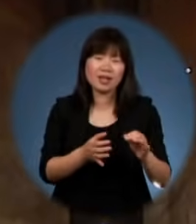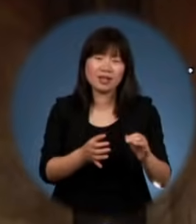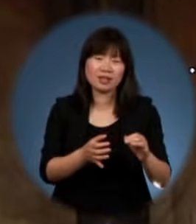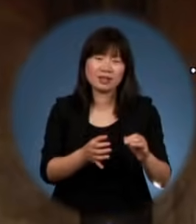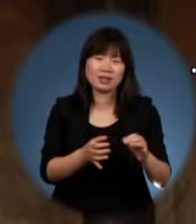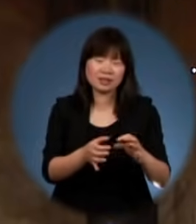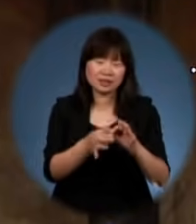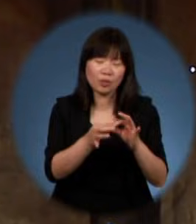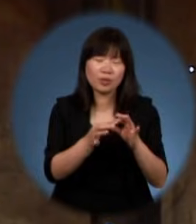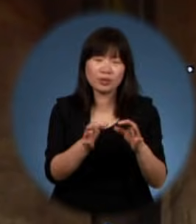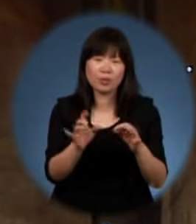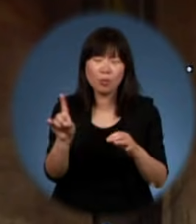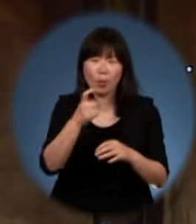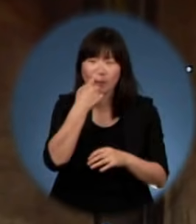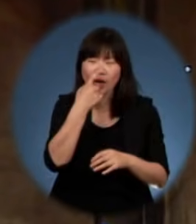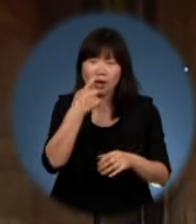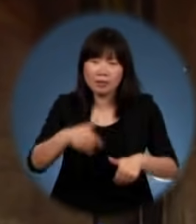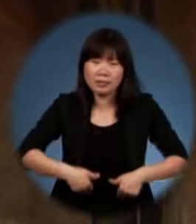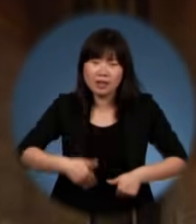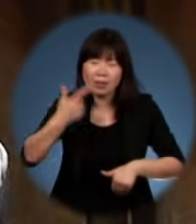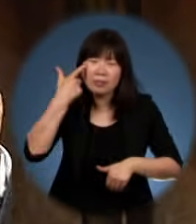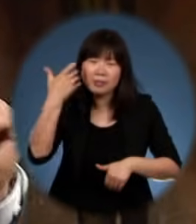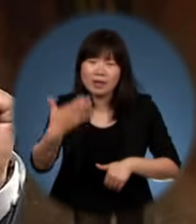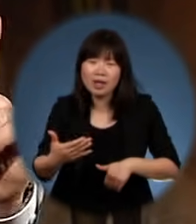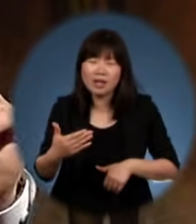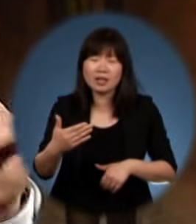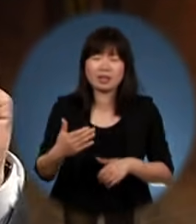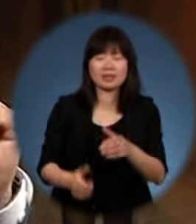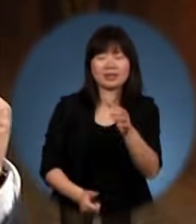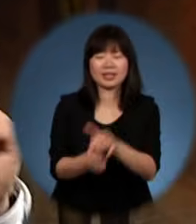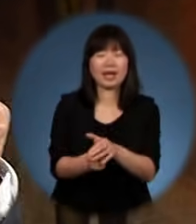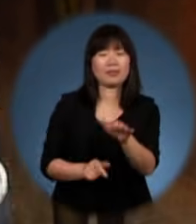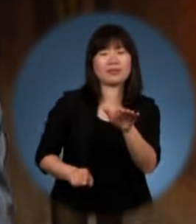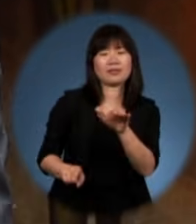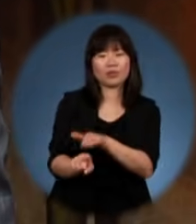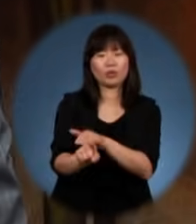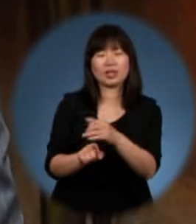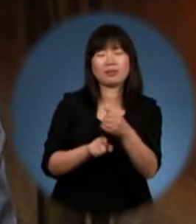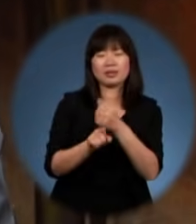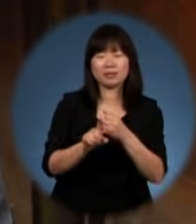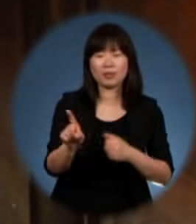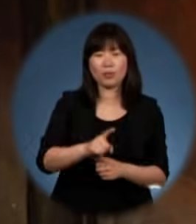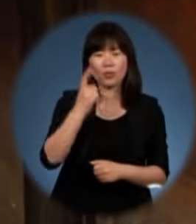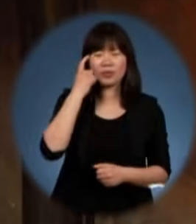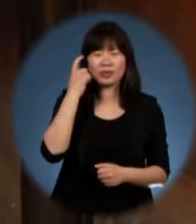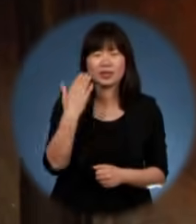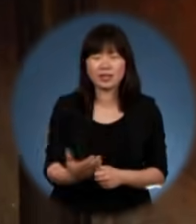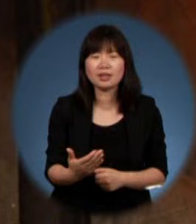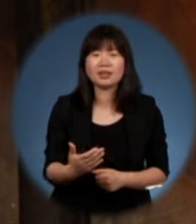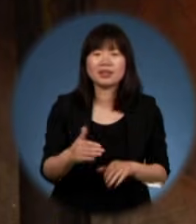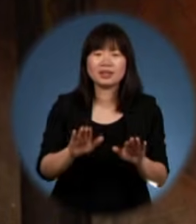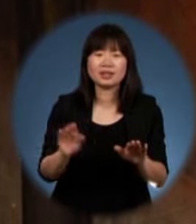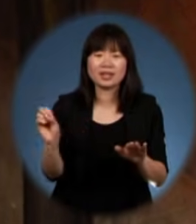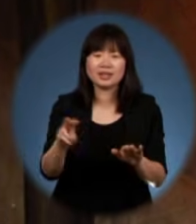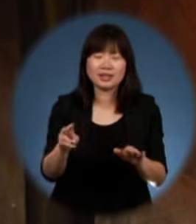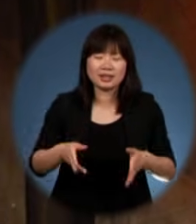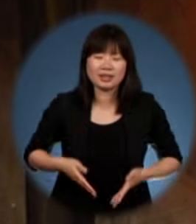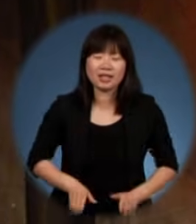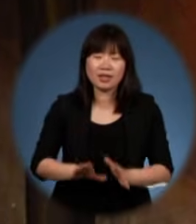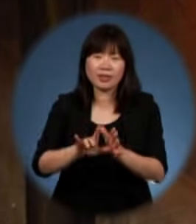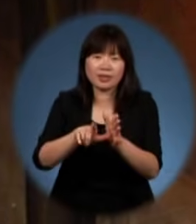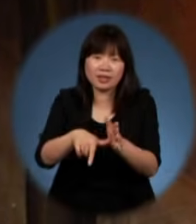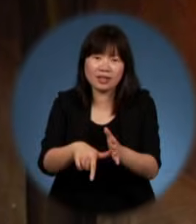무엇을 배워 할까요 이 타구를 함에 의미 이익 이것이 다시 태어났을